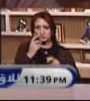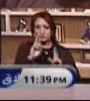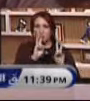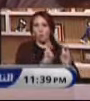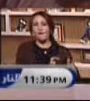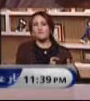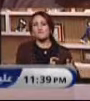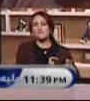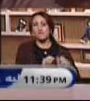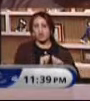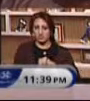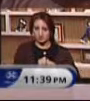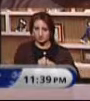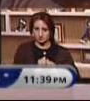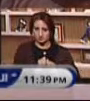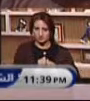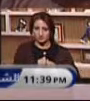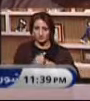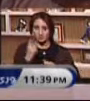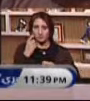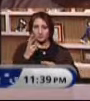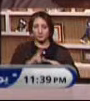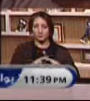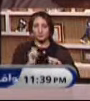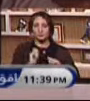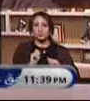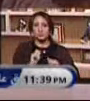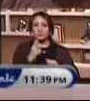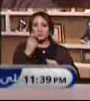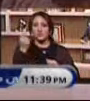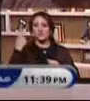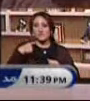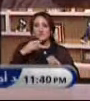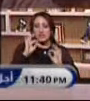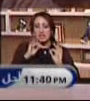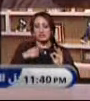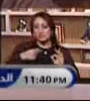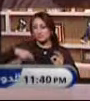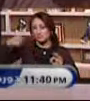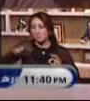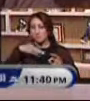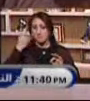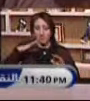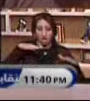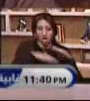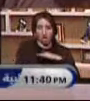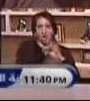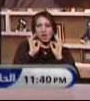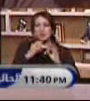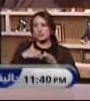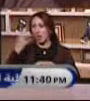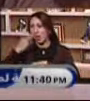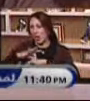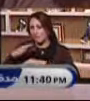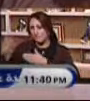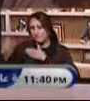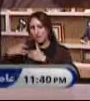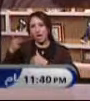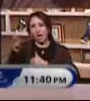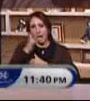كان ناوي يدفع الدين ده يروح يصلي عليه يدينه عليه لكن بما اراه الله ان ده